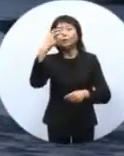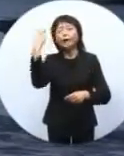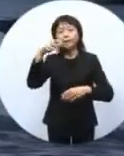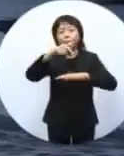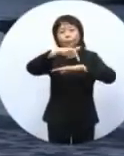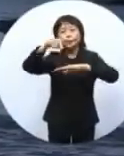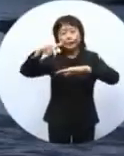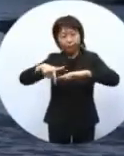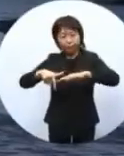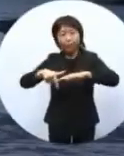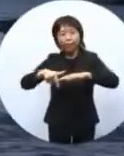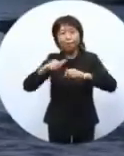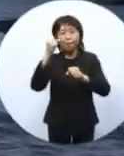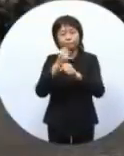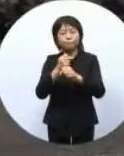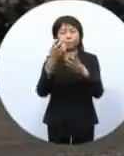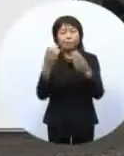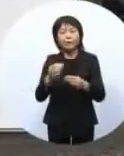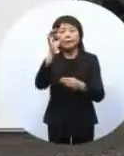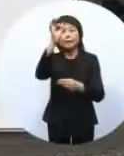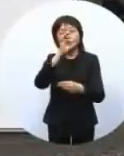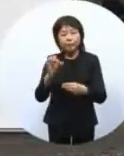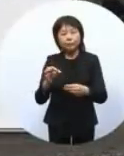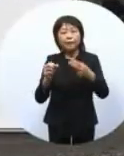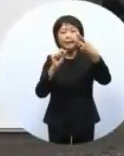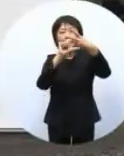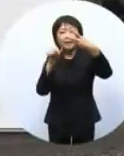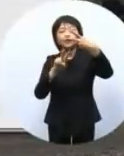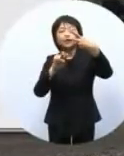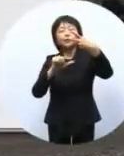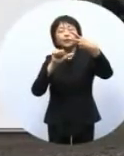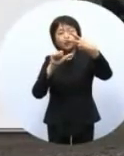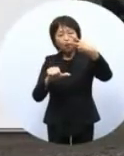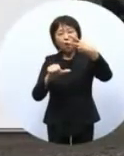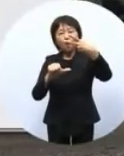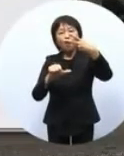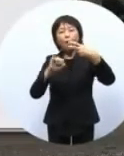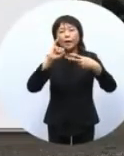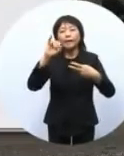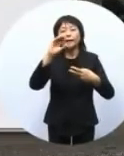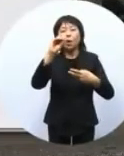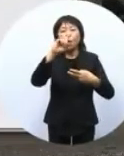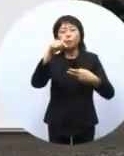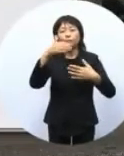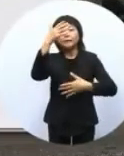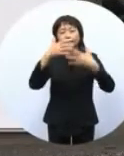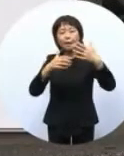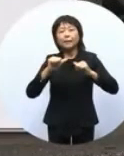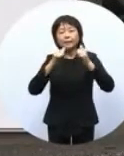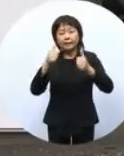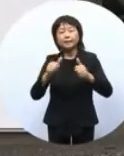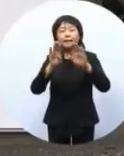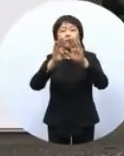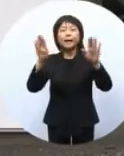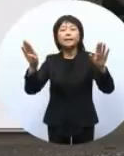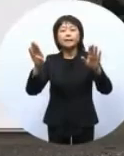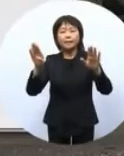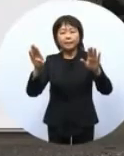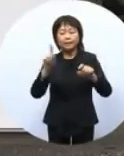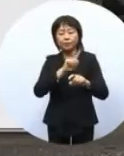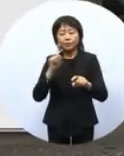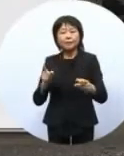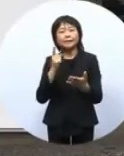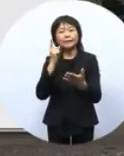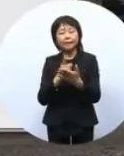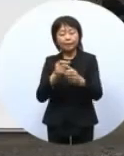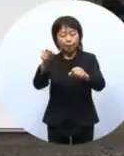ト、完成した作品は2月25日にイオンシネマ茅ヶ崎で開催される1日限定